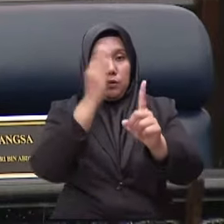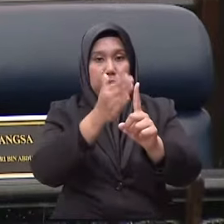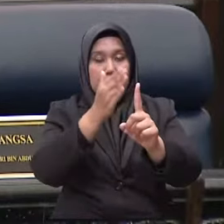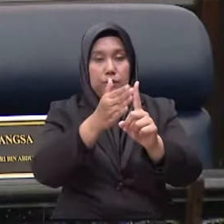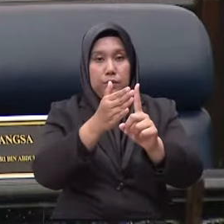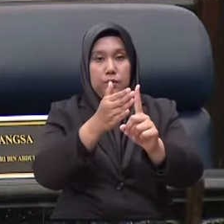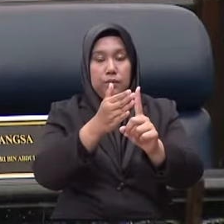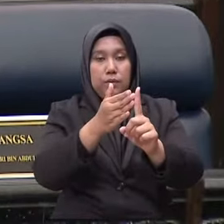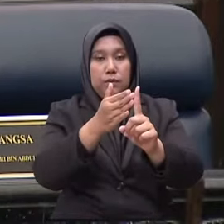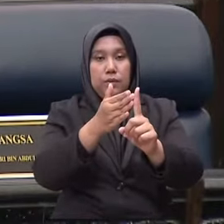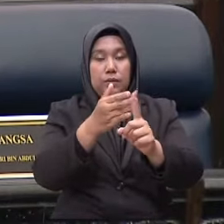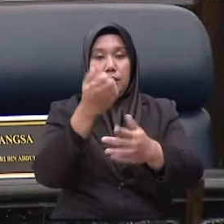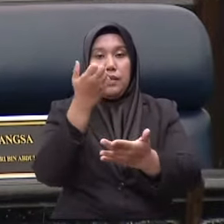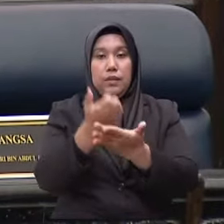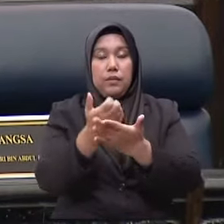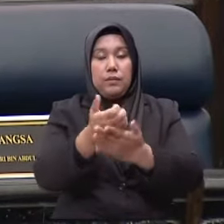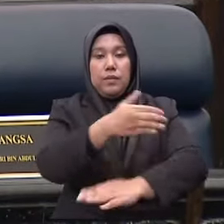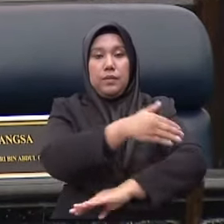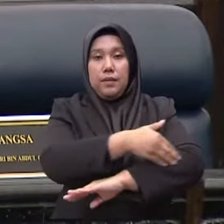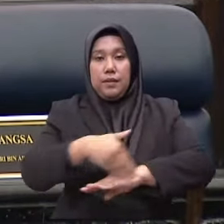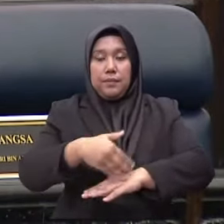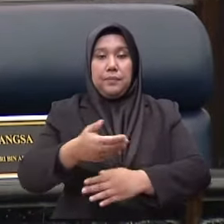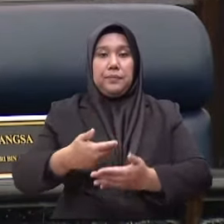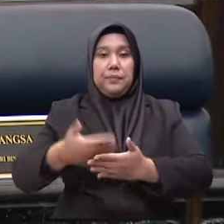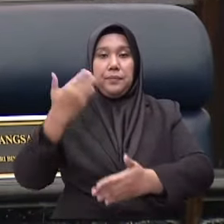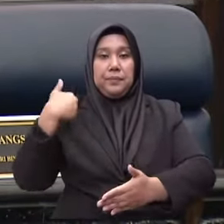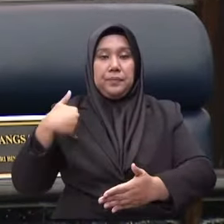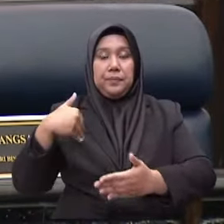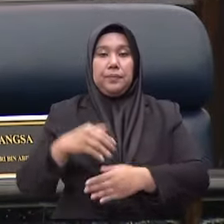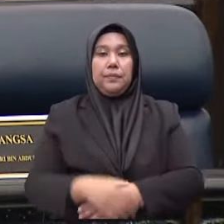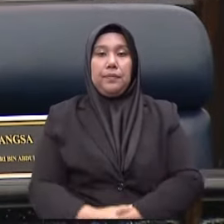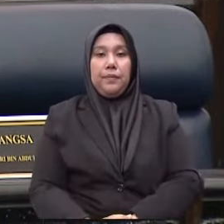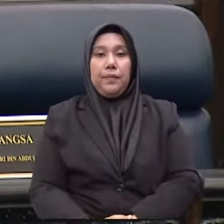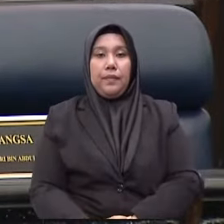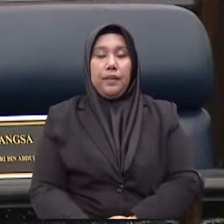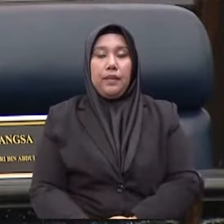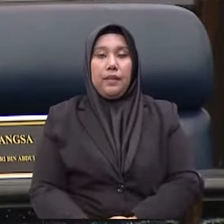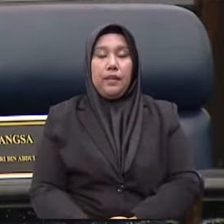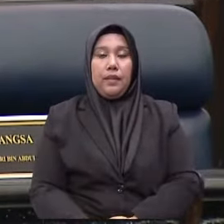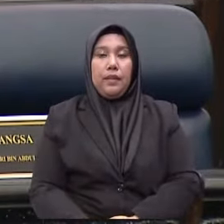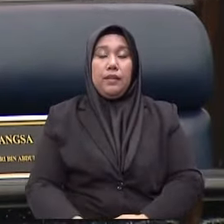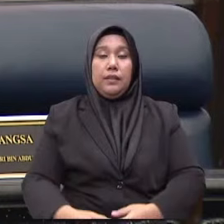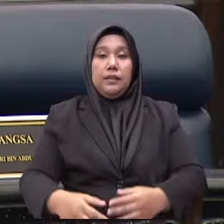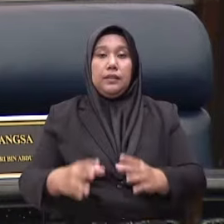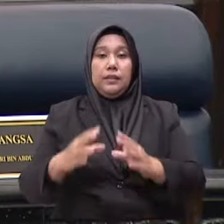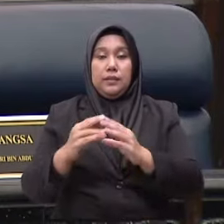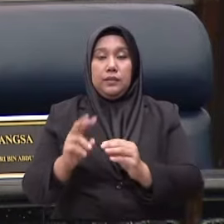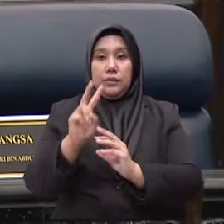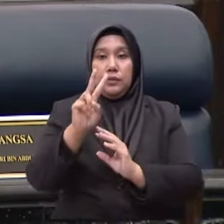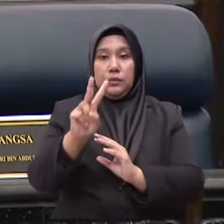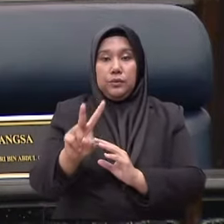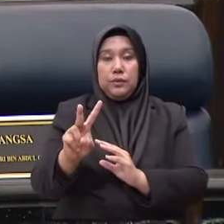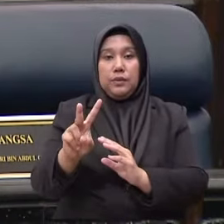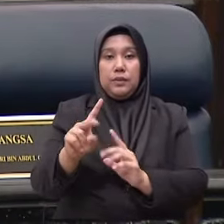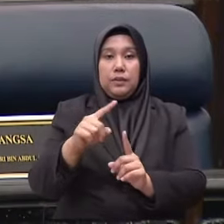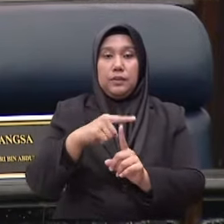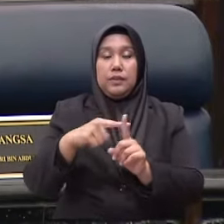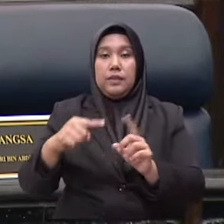tuj ekonomi yang digariskan sebelum ini berbaki kurang 2 Seteng tahun ke Penghujung